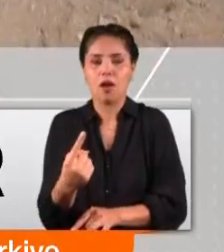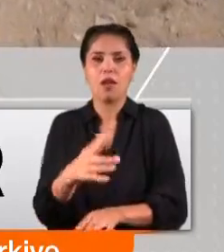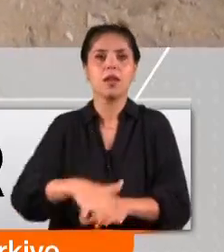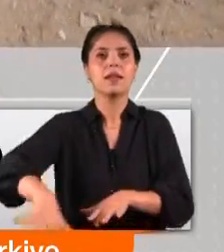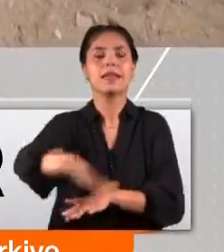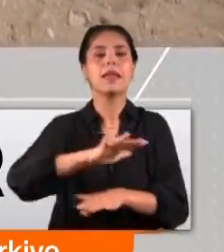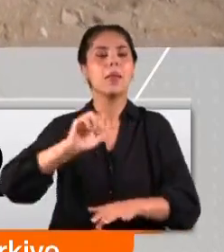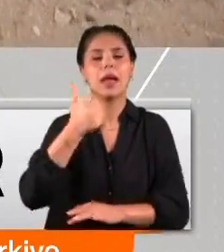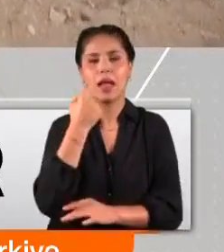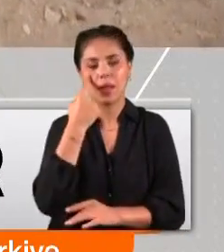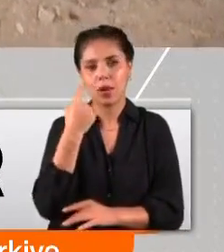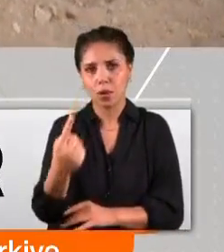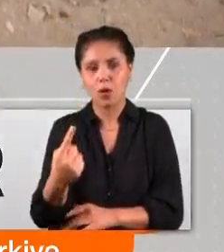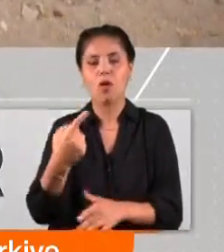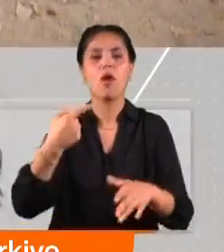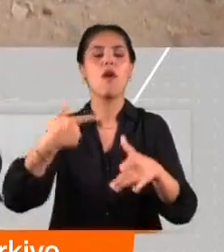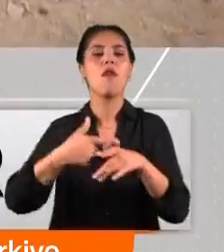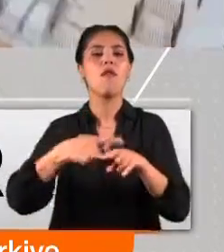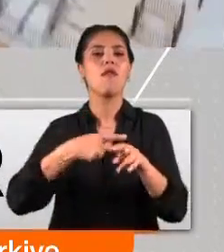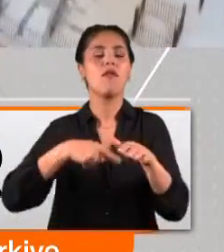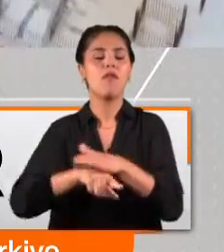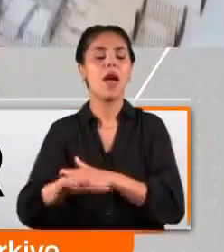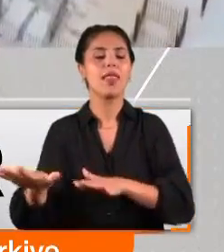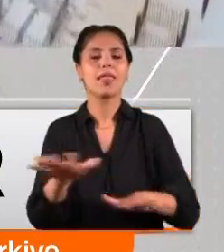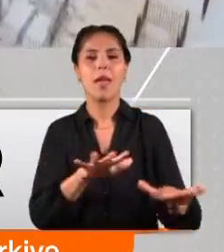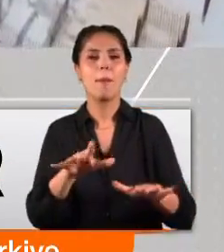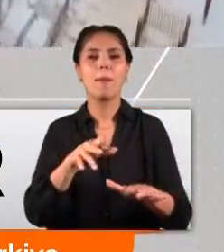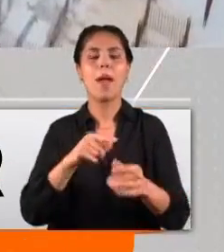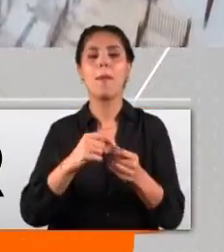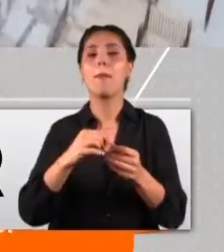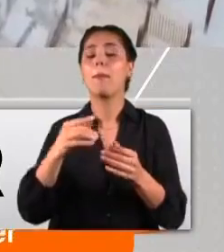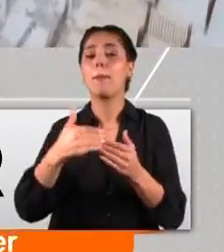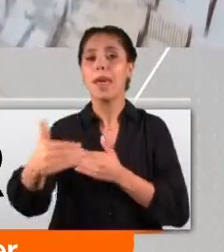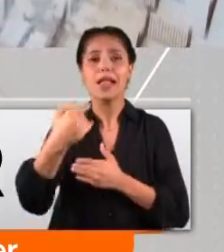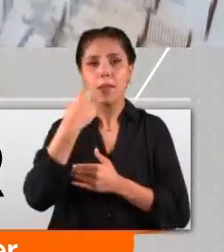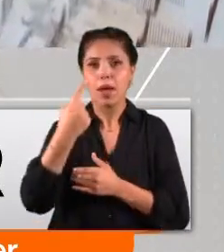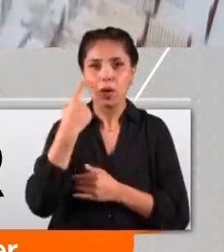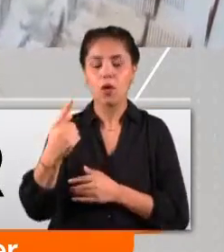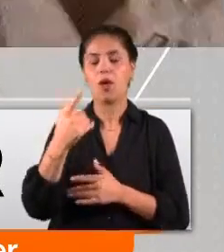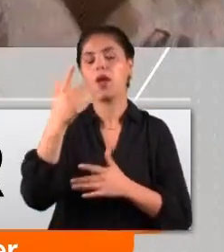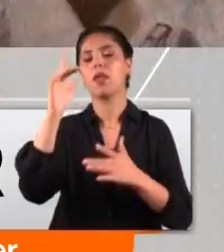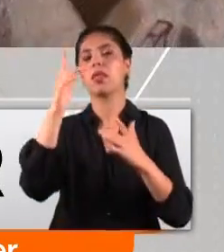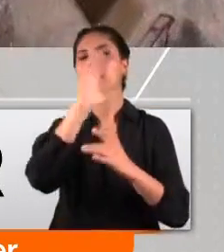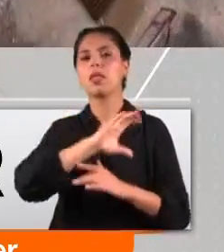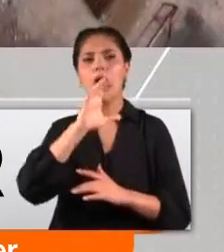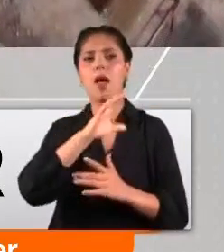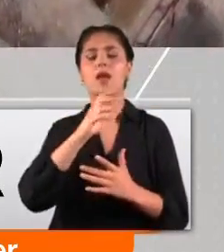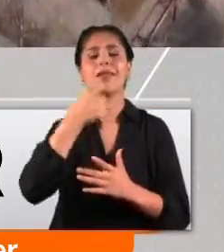zemin kalitesine, fay hattına olan mesafesine bakarak tarihi ve kültürel dokusuna uygun